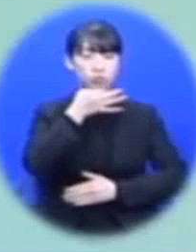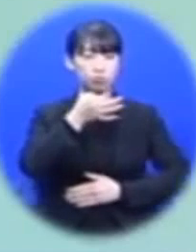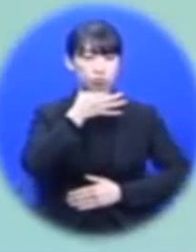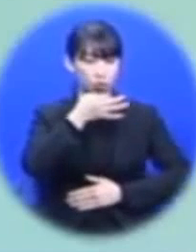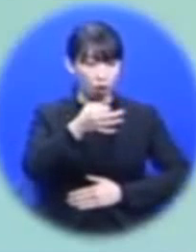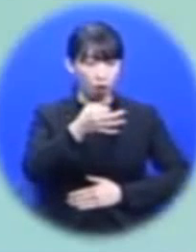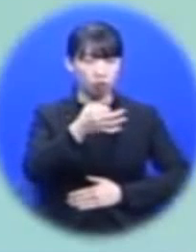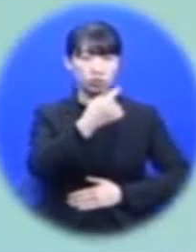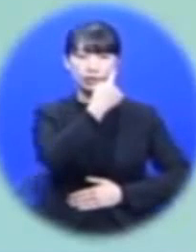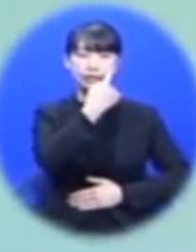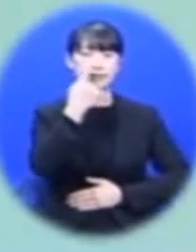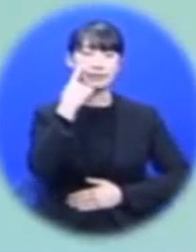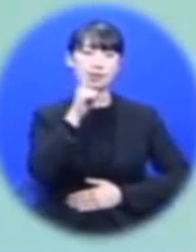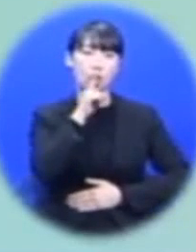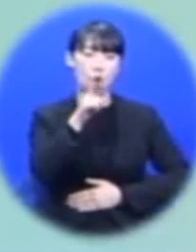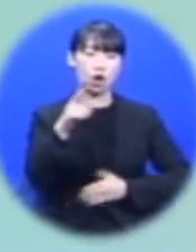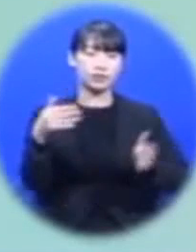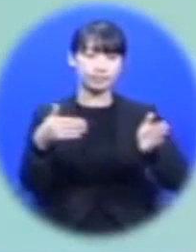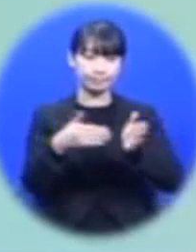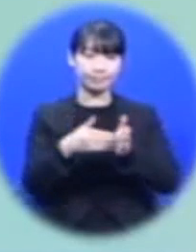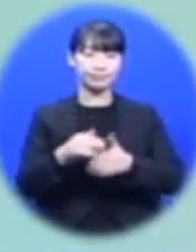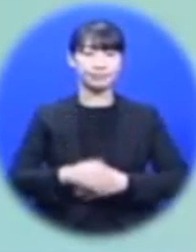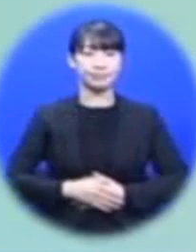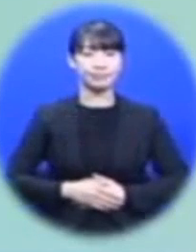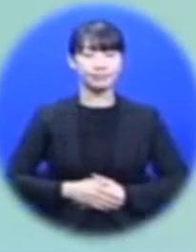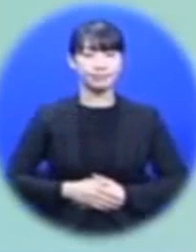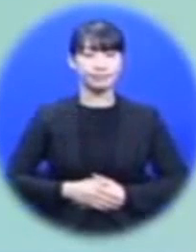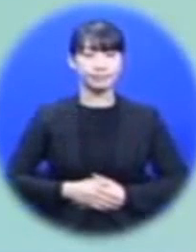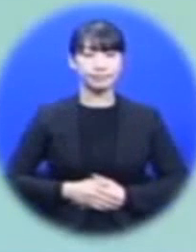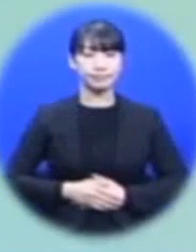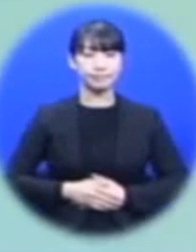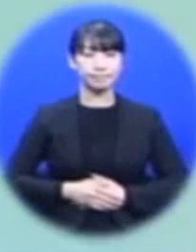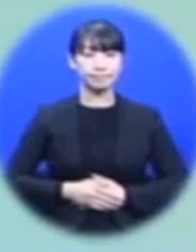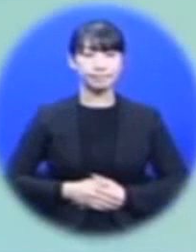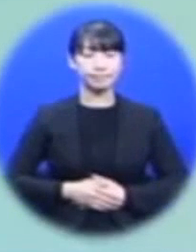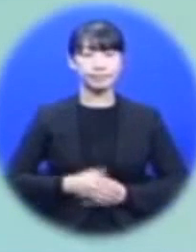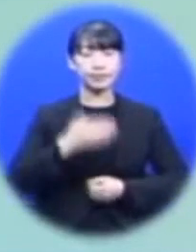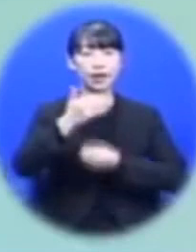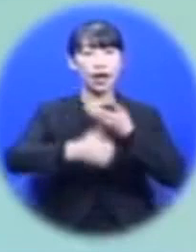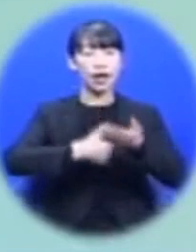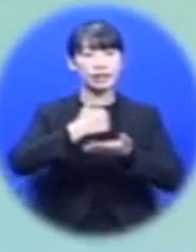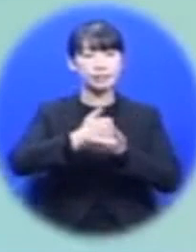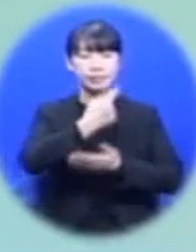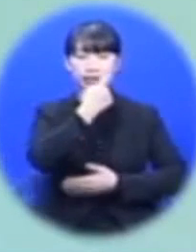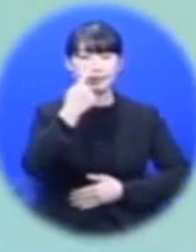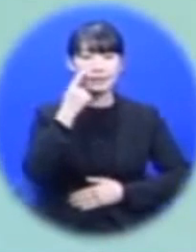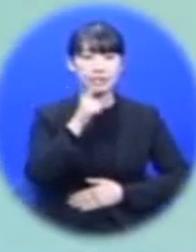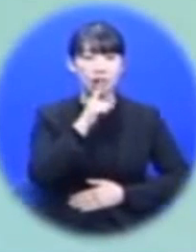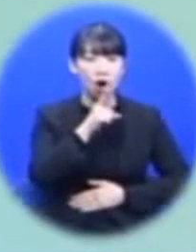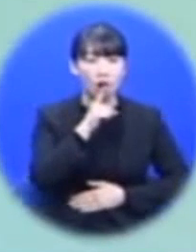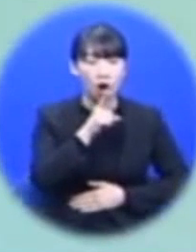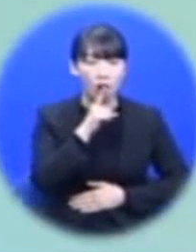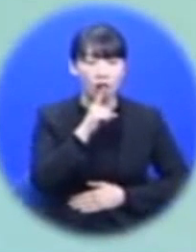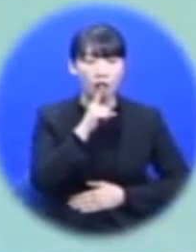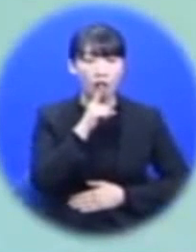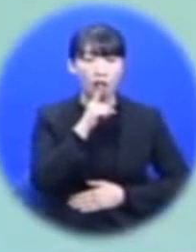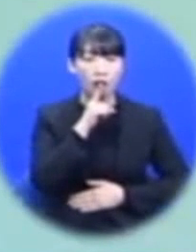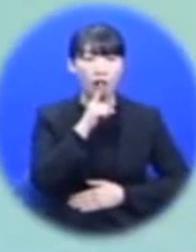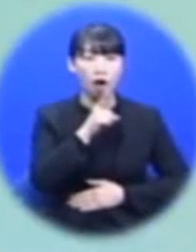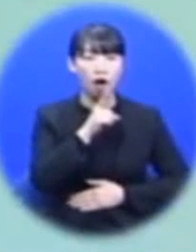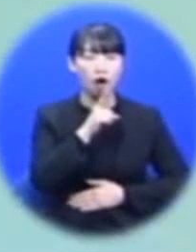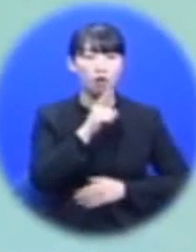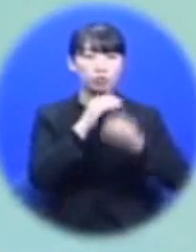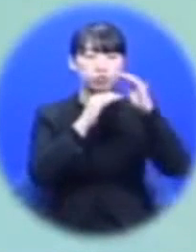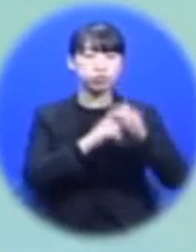하셨다는 거죠 도대체 하나님이 이렇게까지 하시면서 증언하고 싶으신게